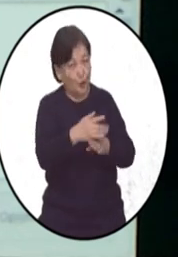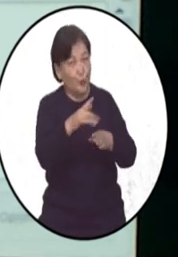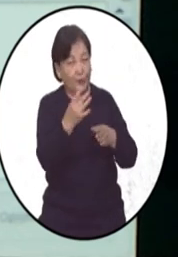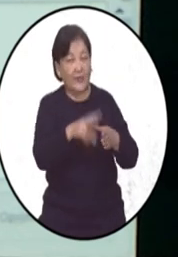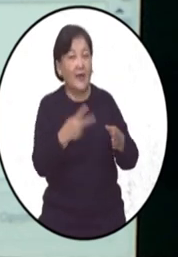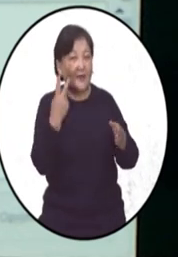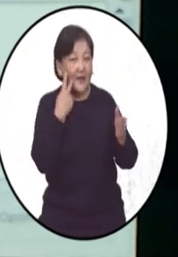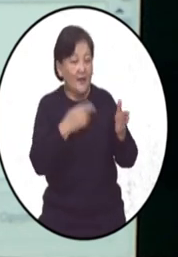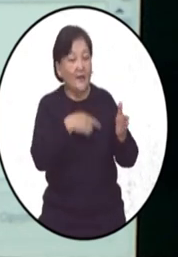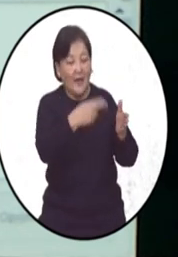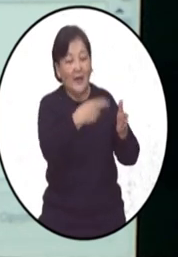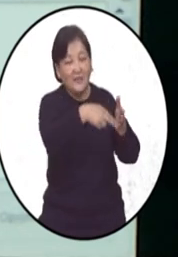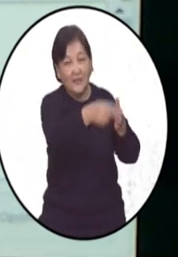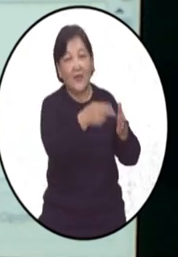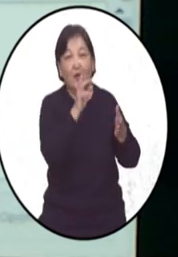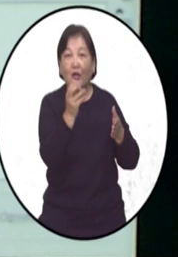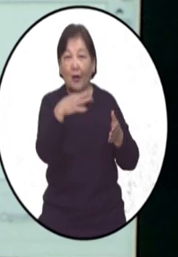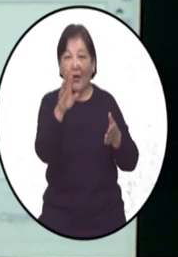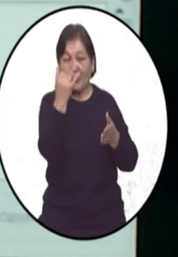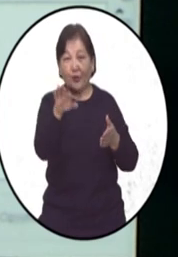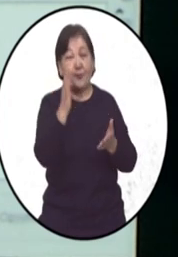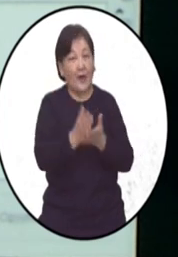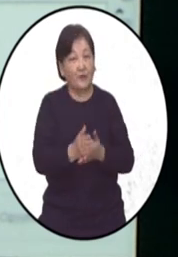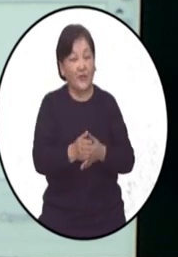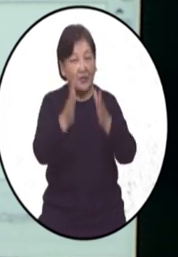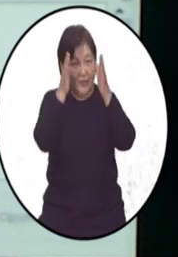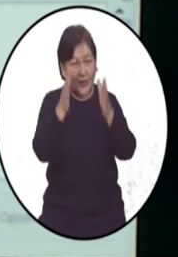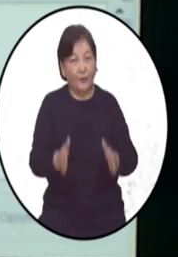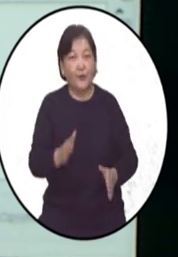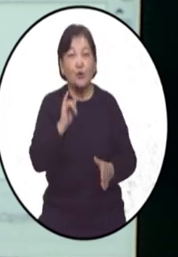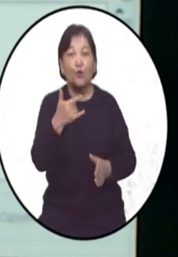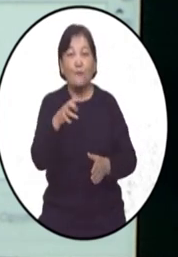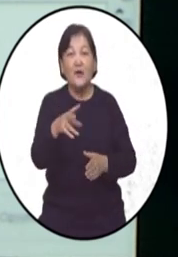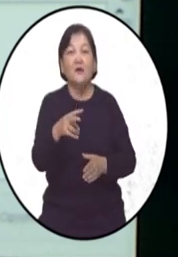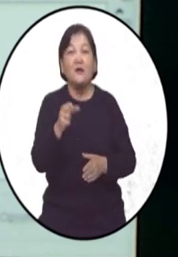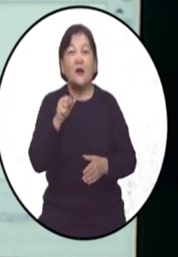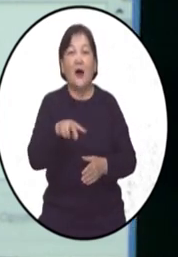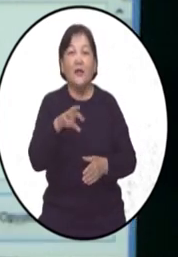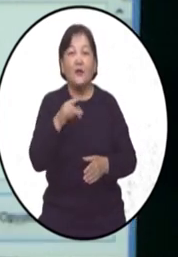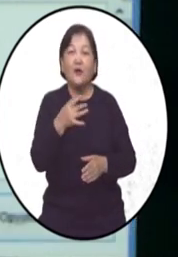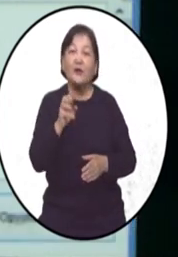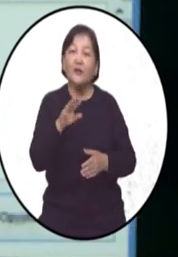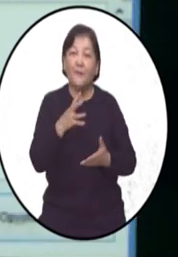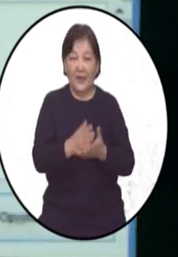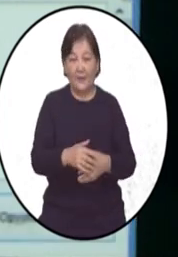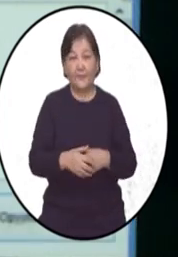дандаа дараалсан байдлаар командууд маань орсон байгаа учраас энэ бол шугамын алгоритм юм аа. За ажиллуулж үзье.